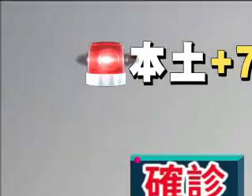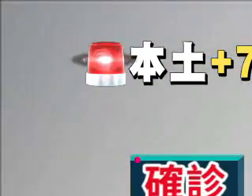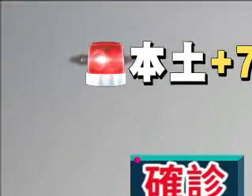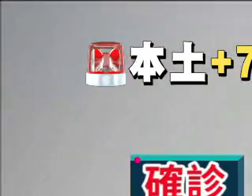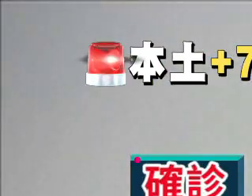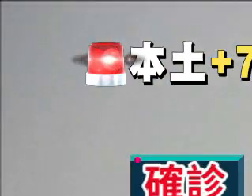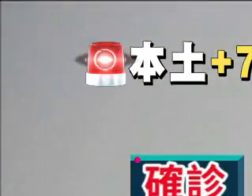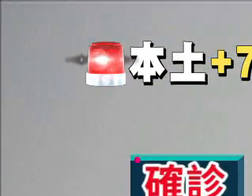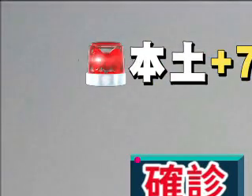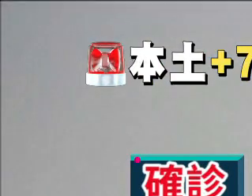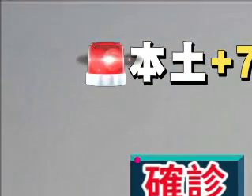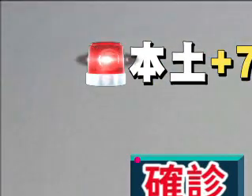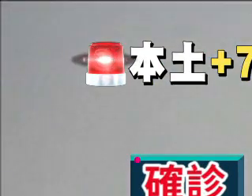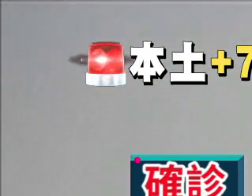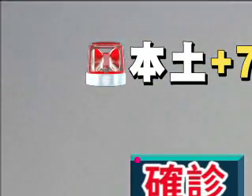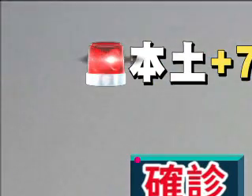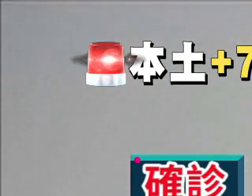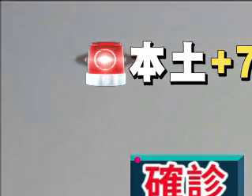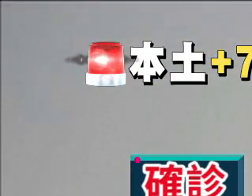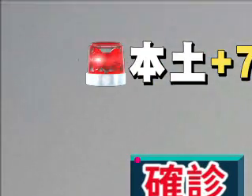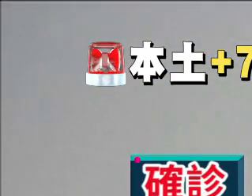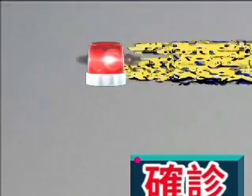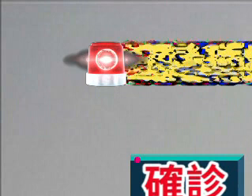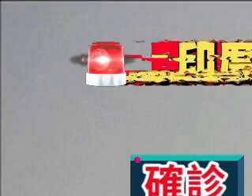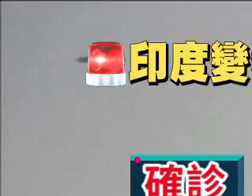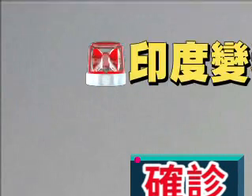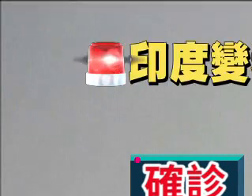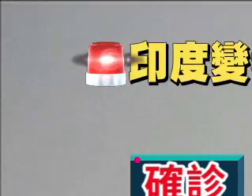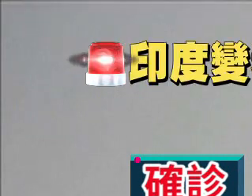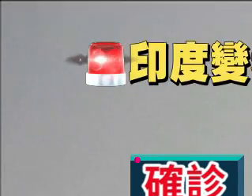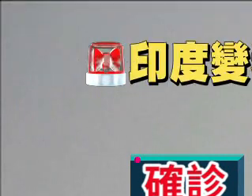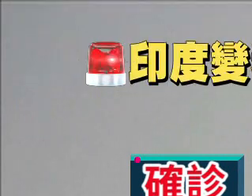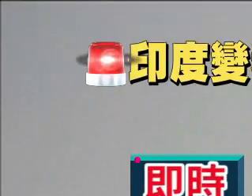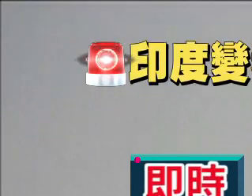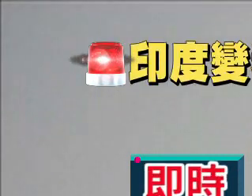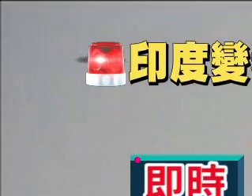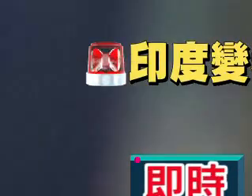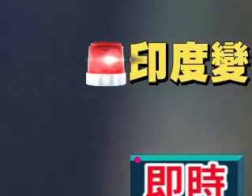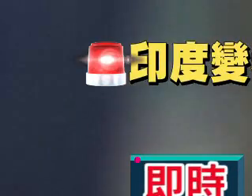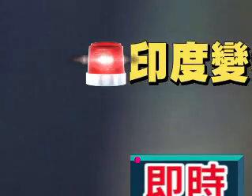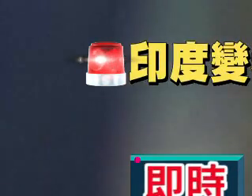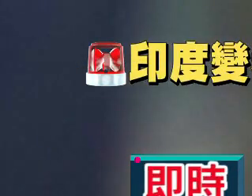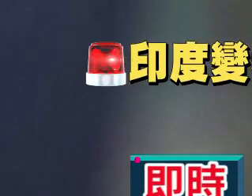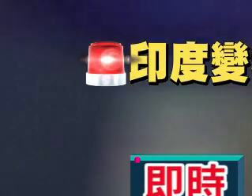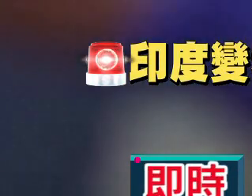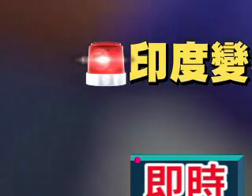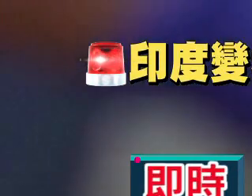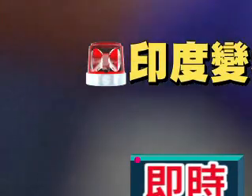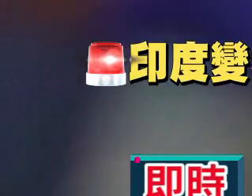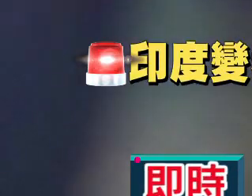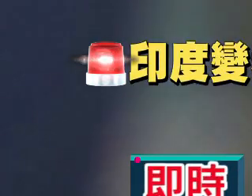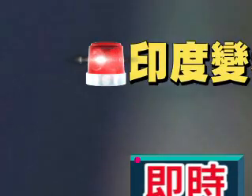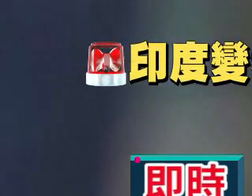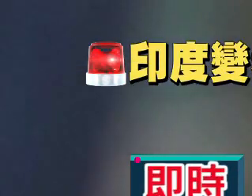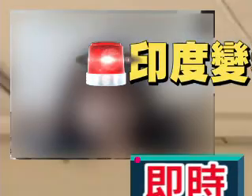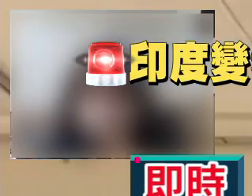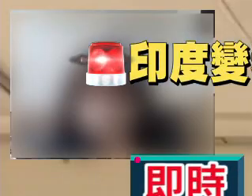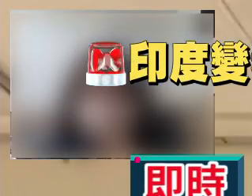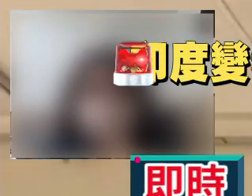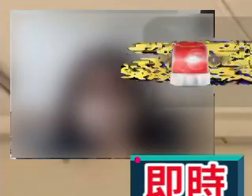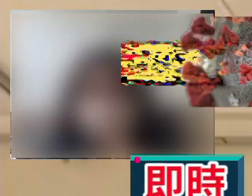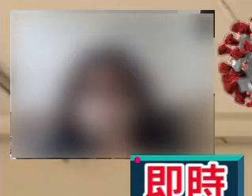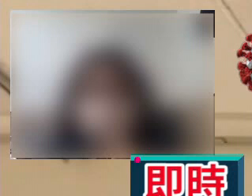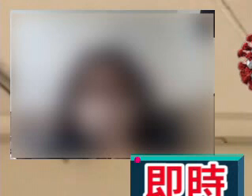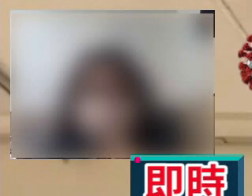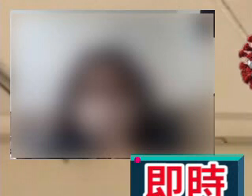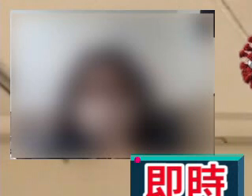册当然要安怎准备后补的名单？指挥中心讲无规定，讲交由医疗院所家己去处理。 其实我